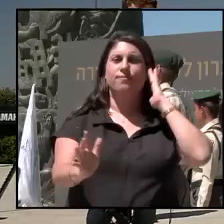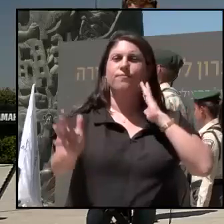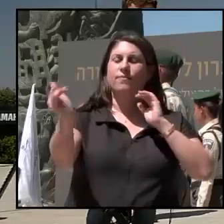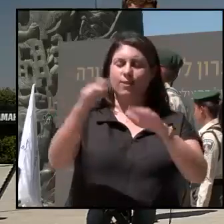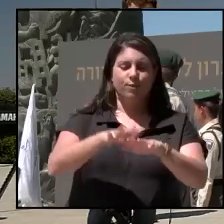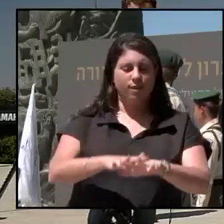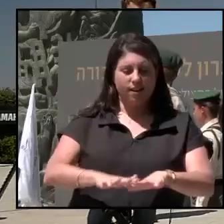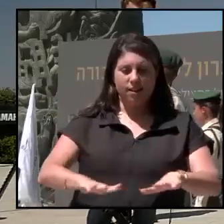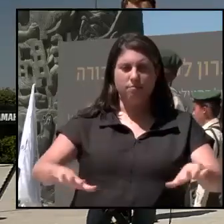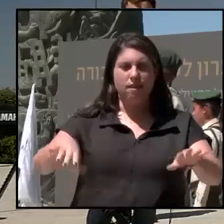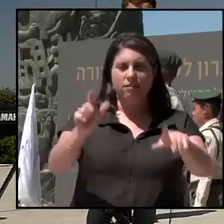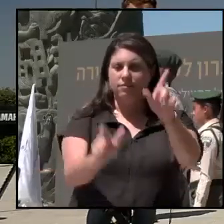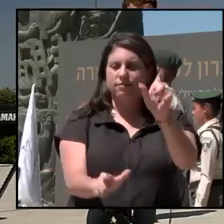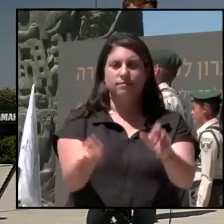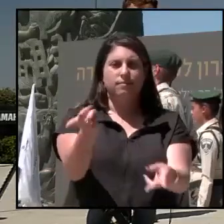ובתוך האדמה